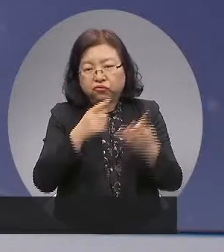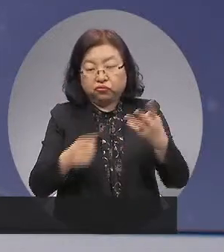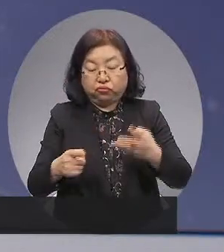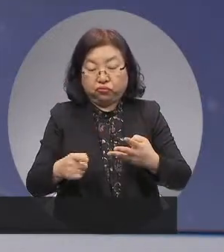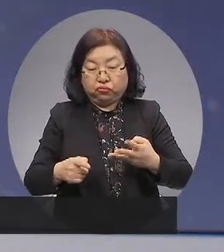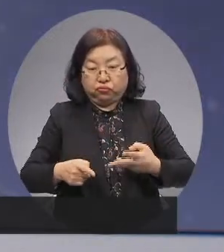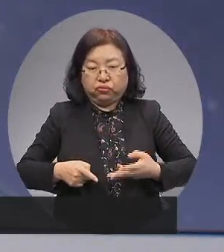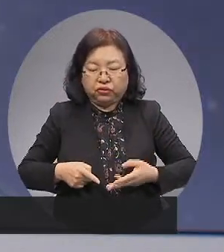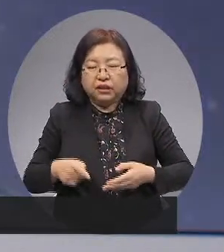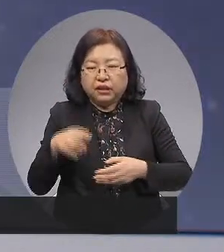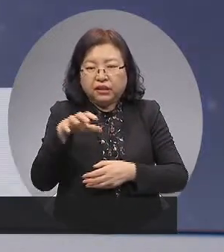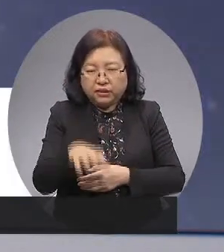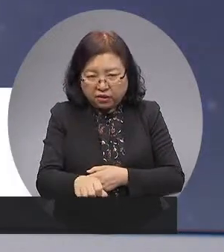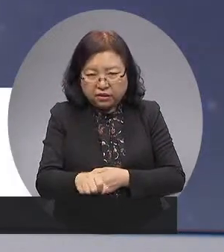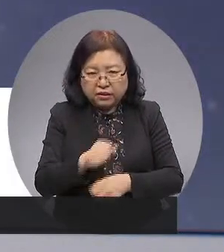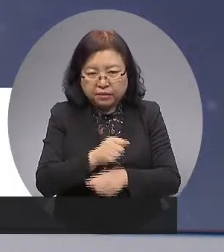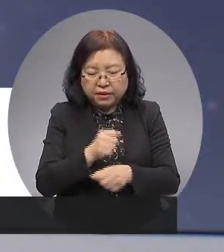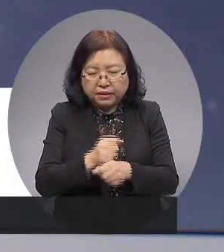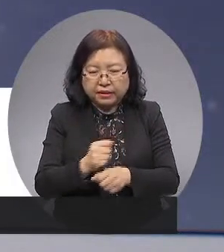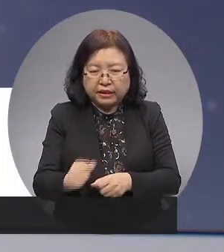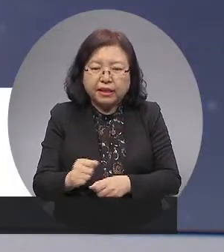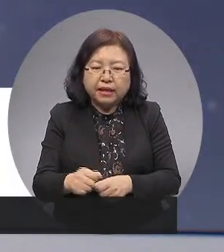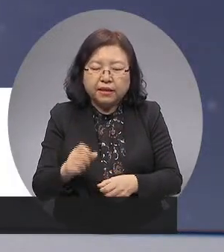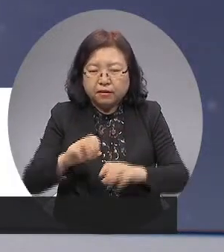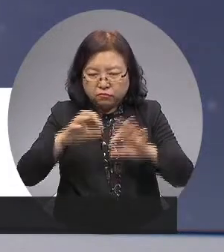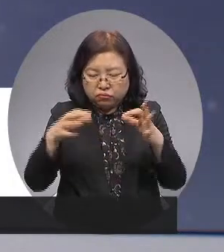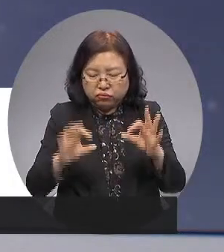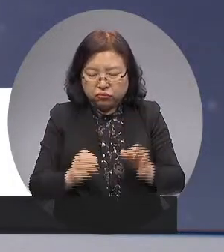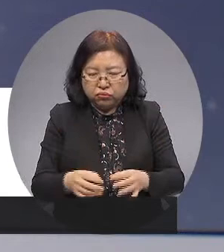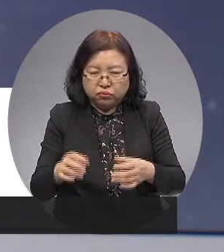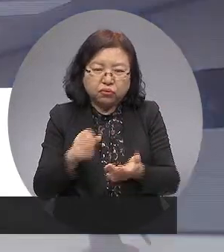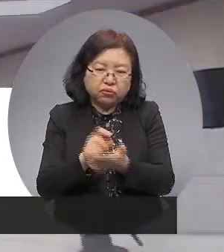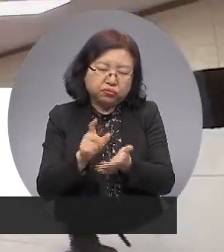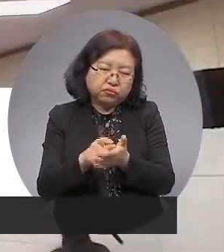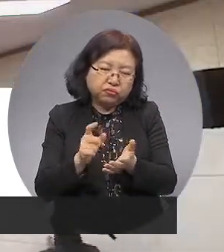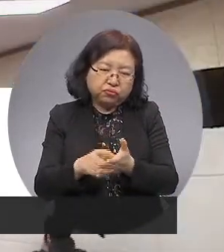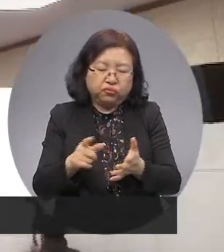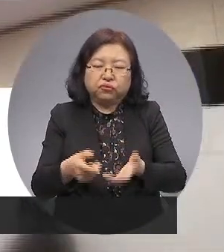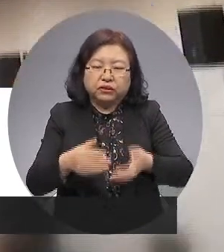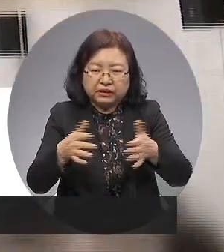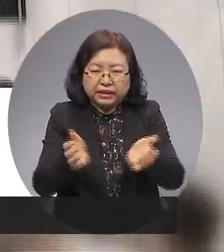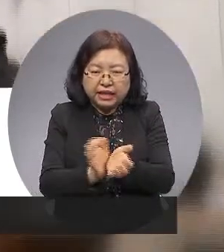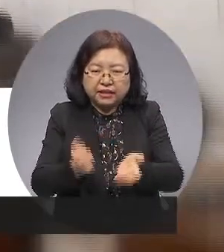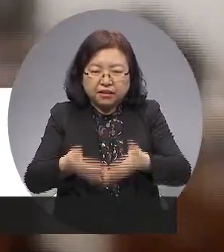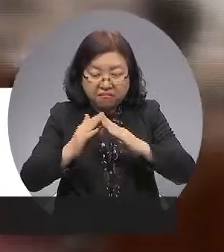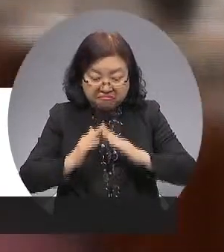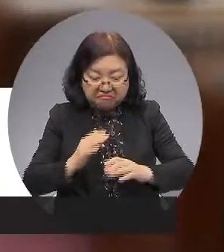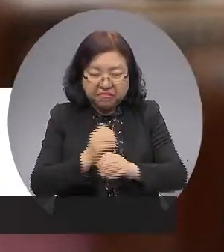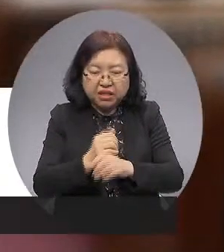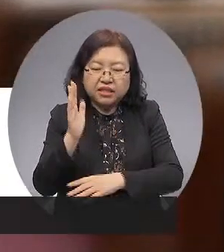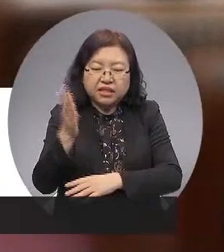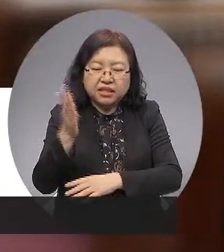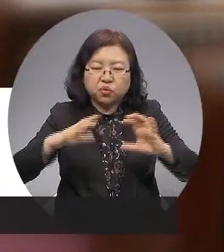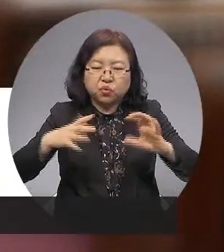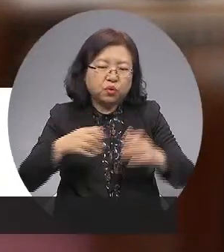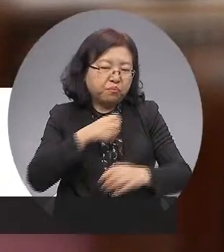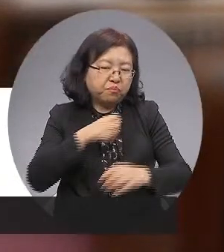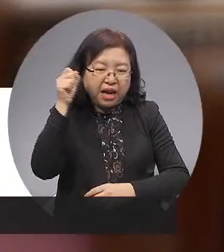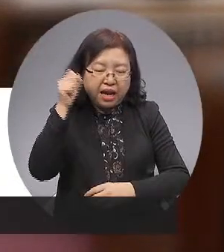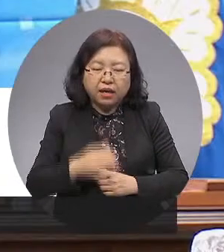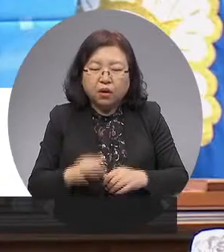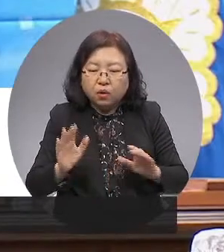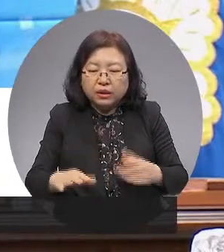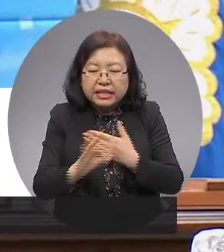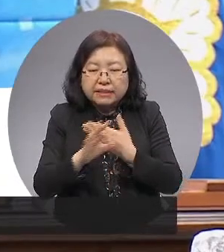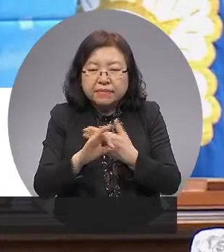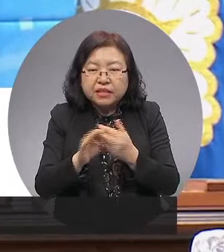청주를 연고로 한 K리그 2부 프로축구단 창단이 시의회에서 최종 확정됐습니다. 청주시의회는 오늘